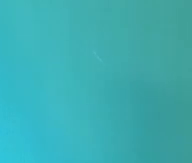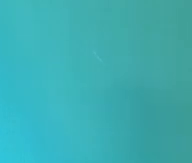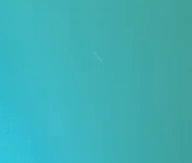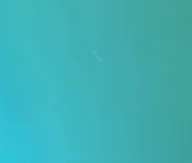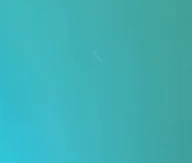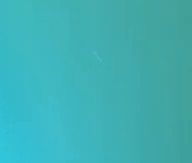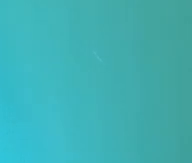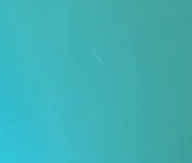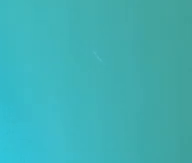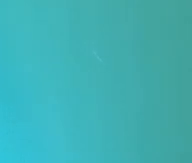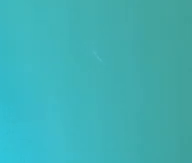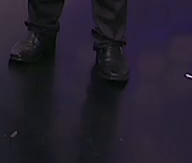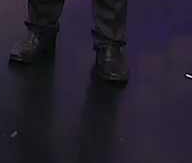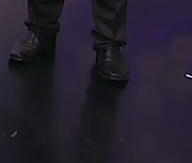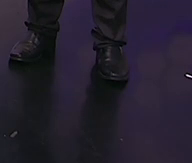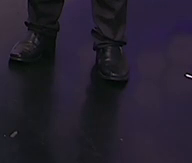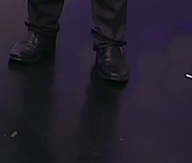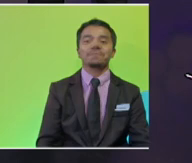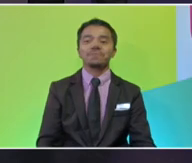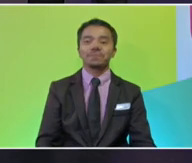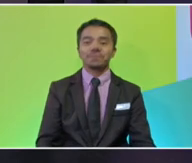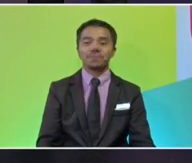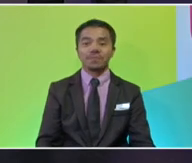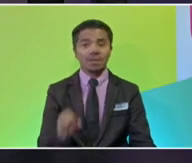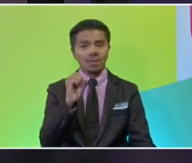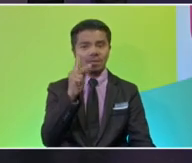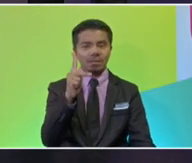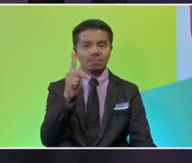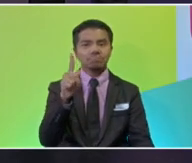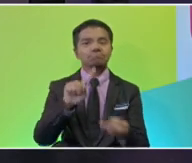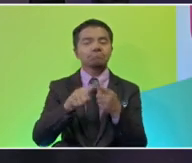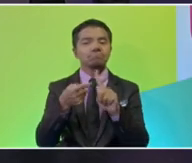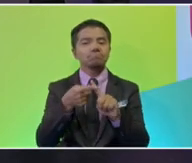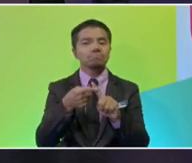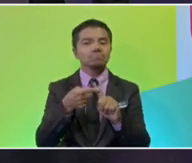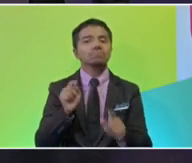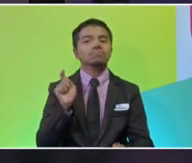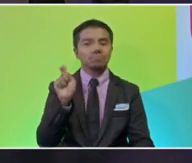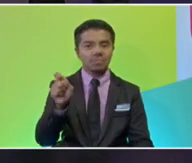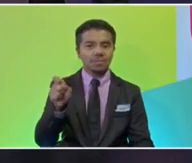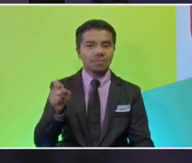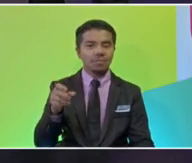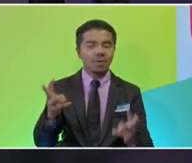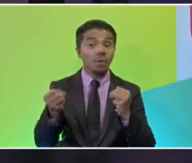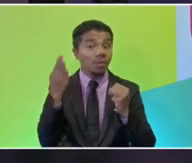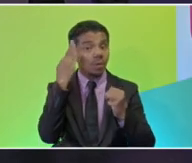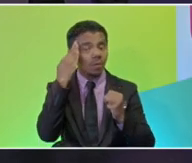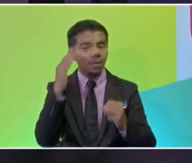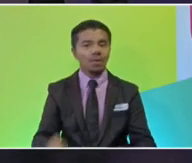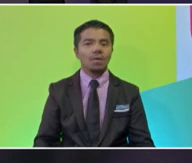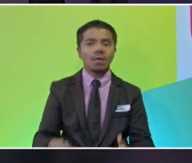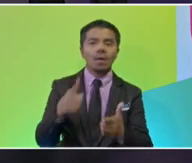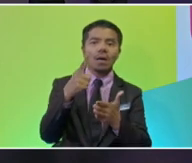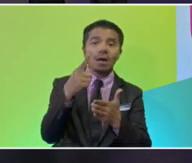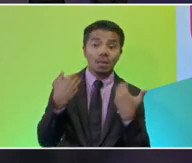Terima kasih kami bersama dengan kami untuk hari ini Ki kawan-kawan masih semudah tahu kan Cikgu tadi pada pemulaan itu ada